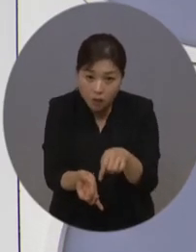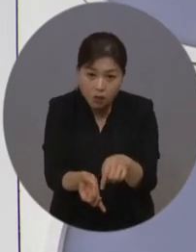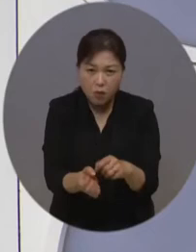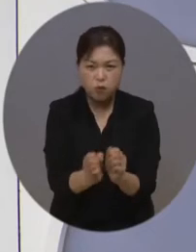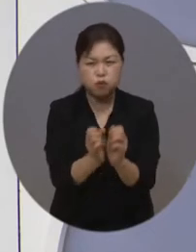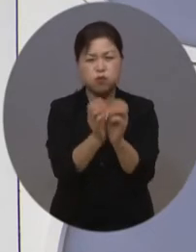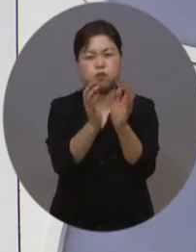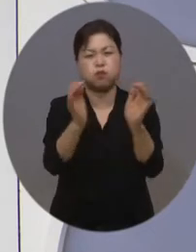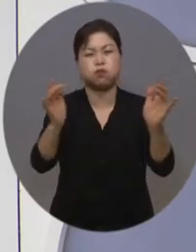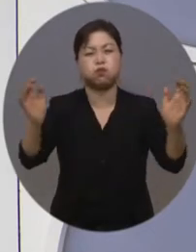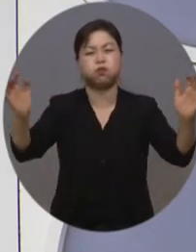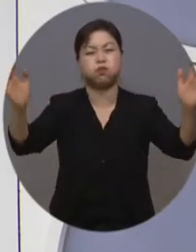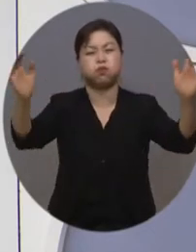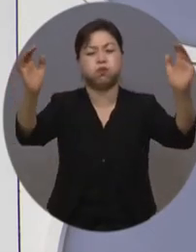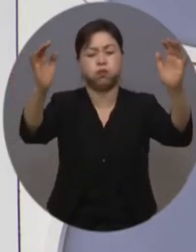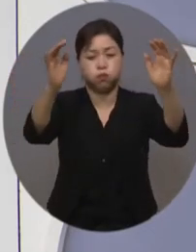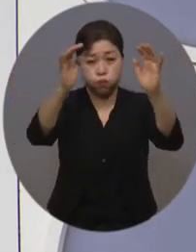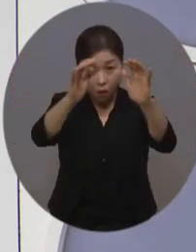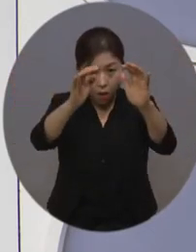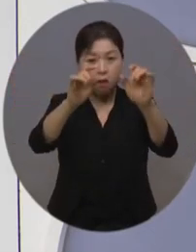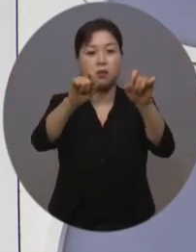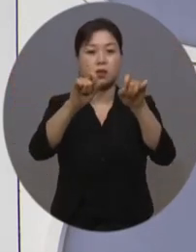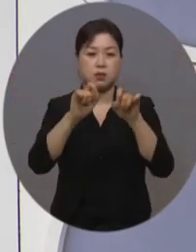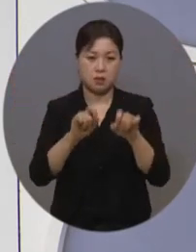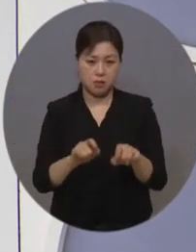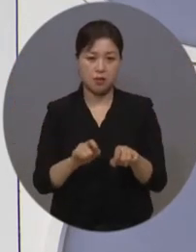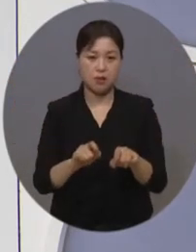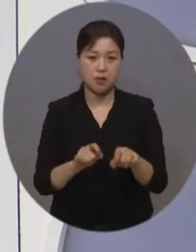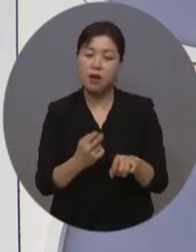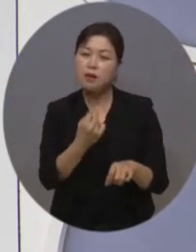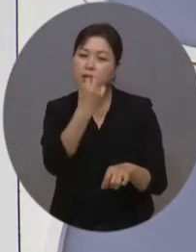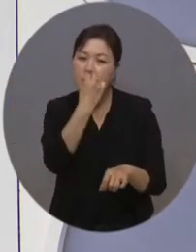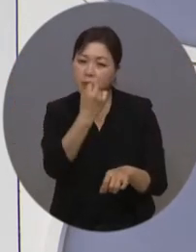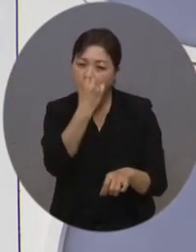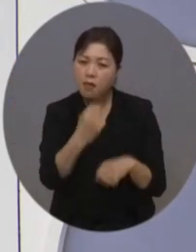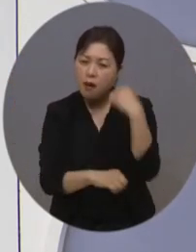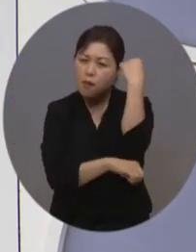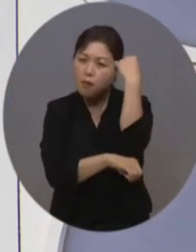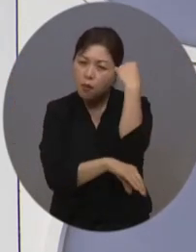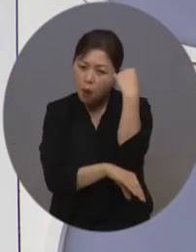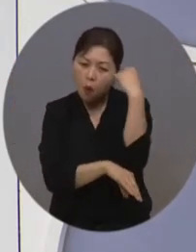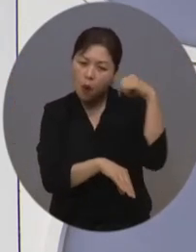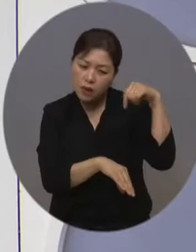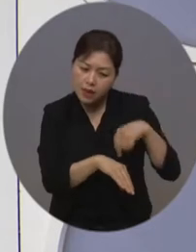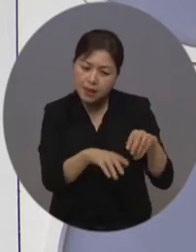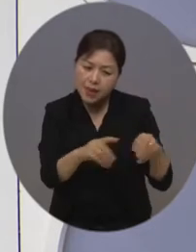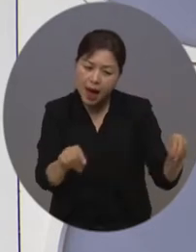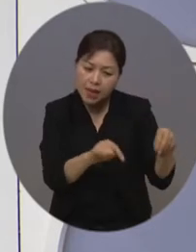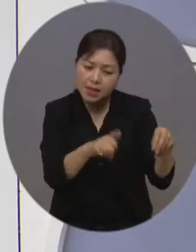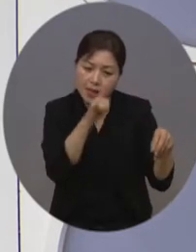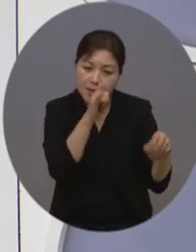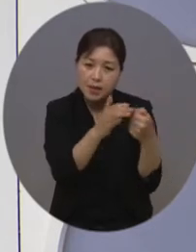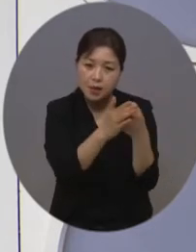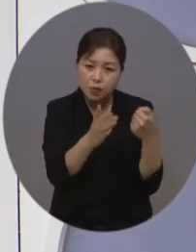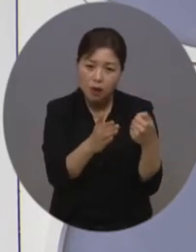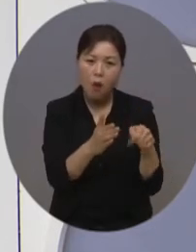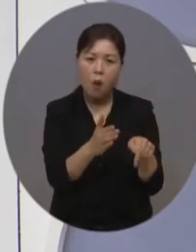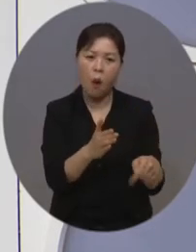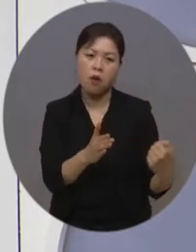되듯이. 그러니까 그 모든 생명의 근원이 땅에 있으니까 이 땅에는 엄청난 에너지가